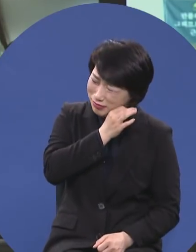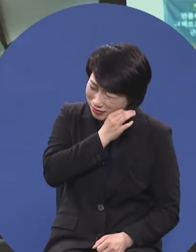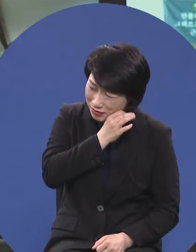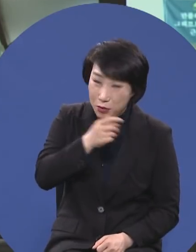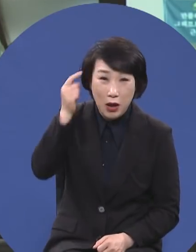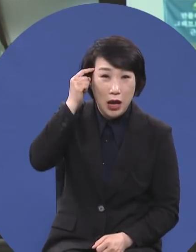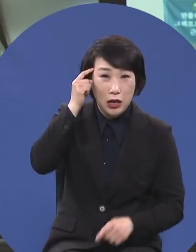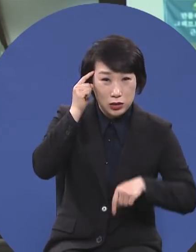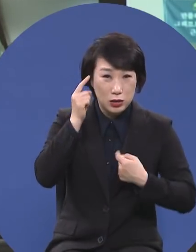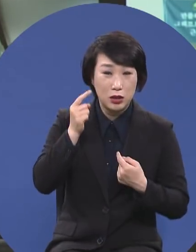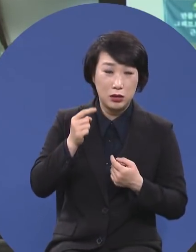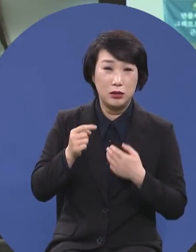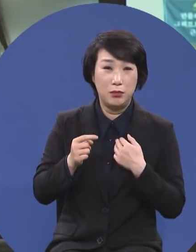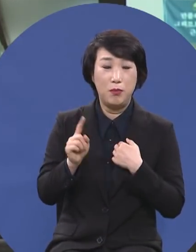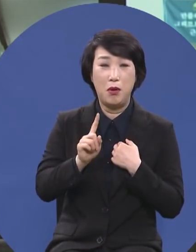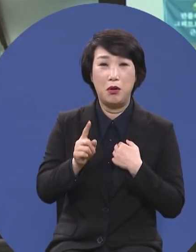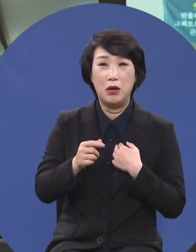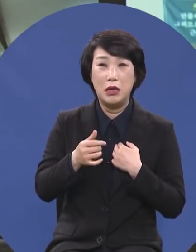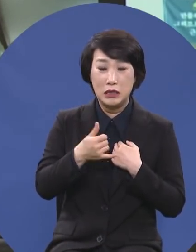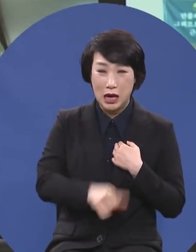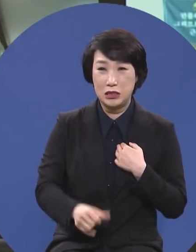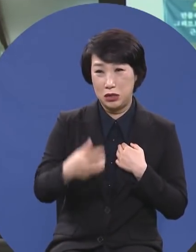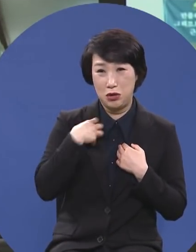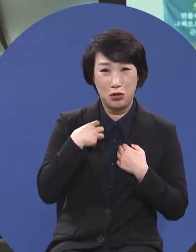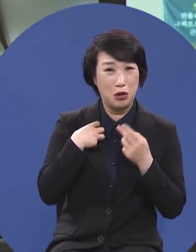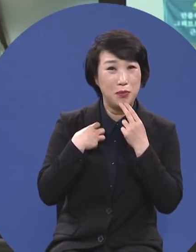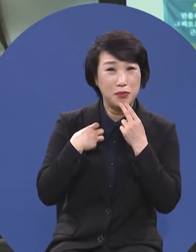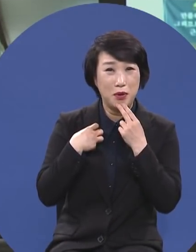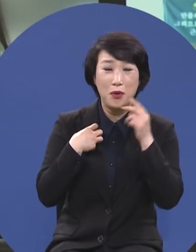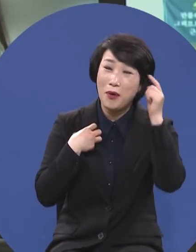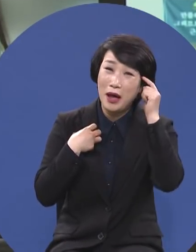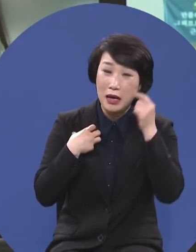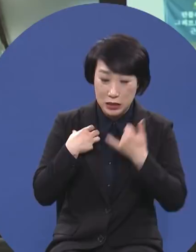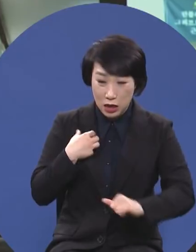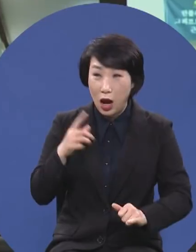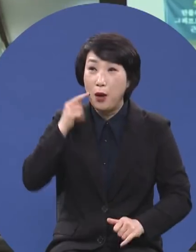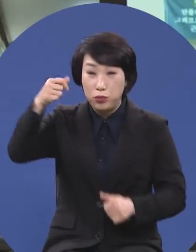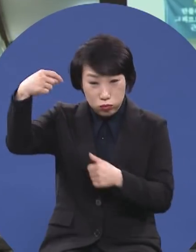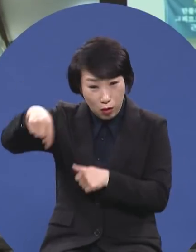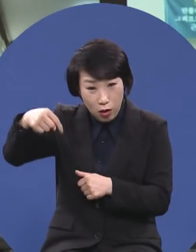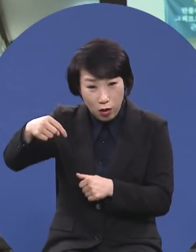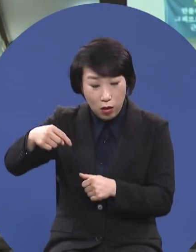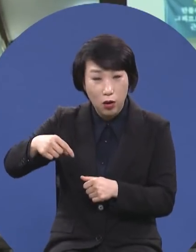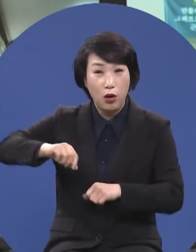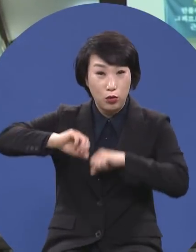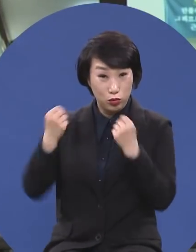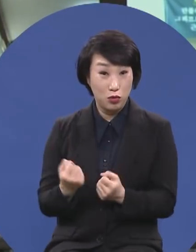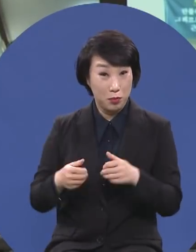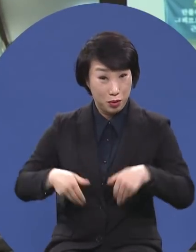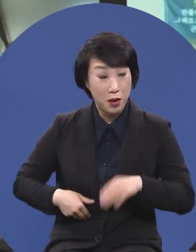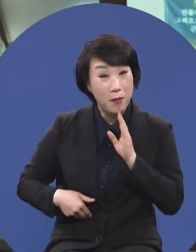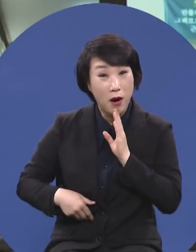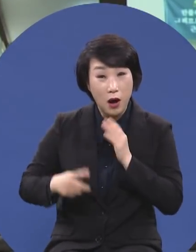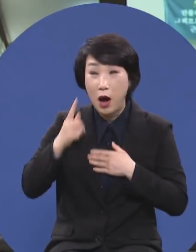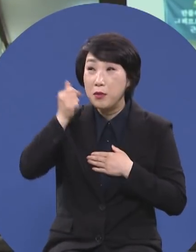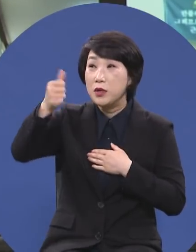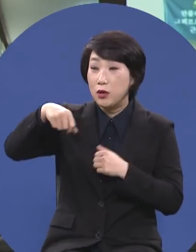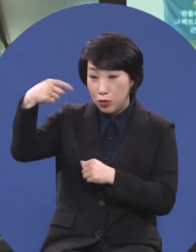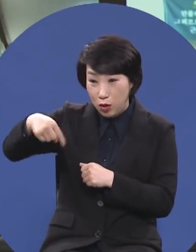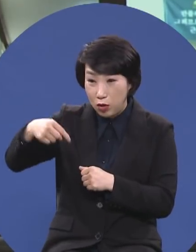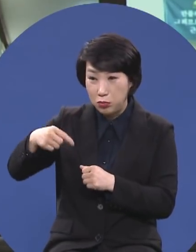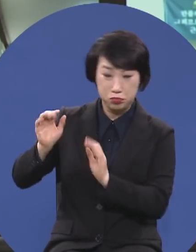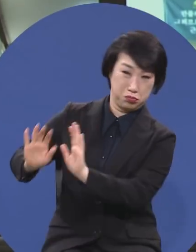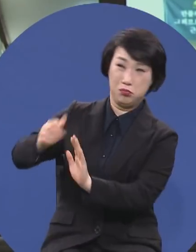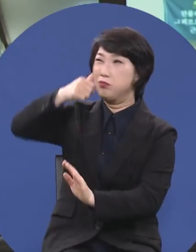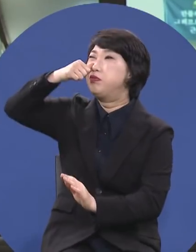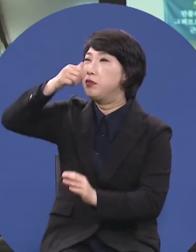못했어요. 자식은 아버지 말을 들어야 되는데 아버지의 권면을 뿌리치고 말 안 듣고 죽게 된